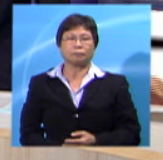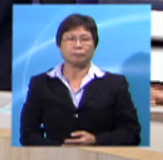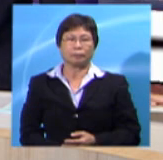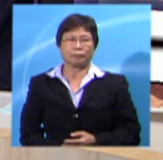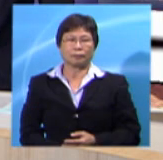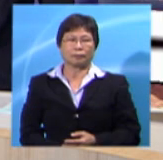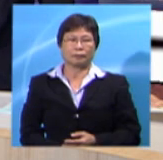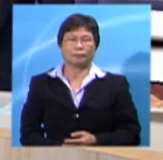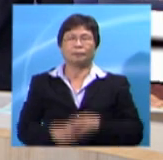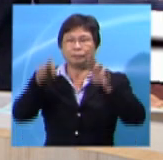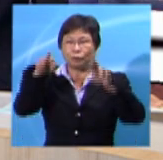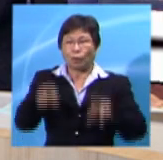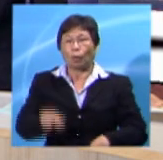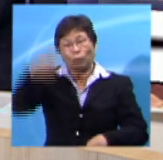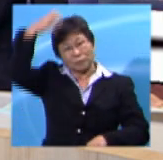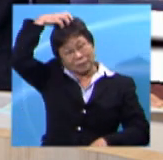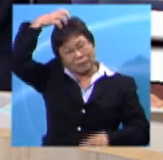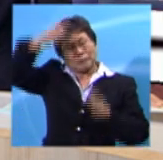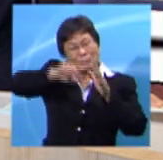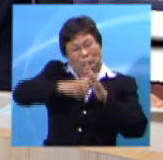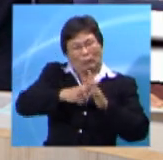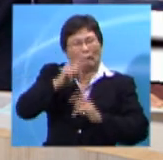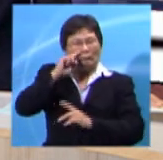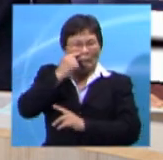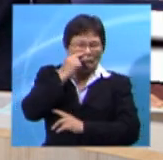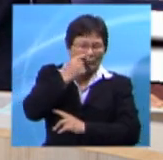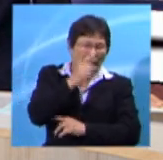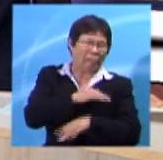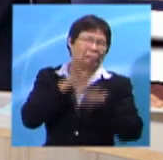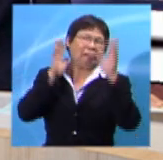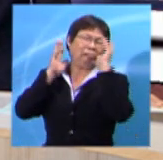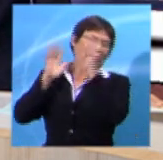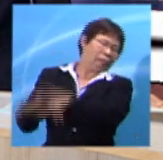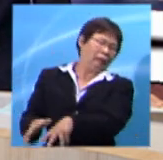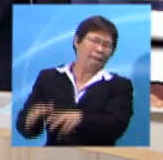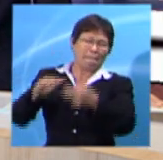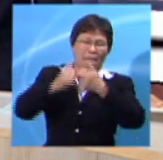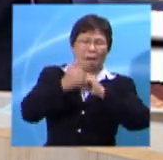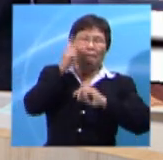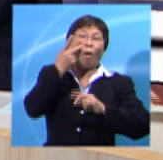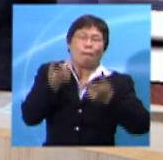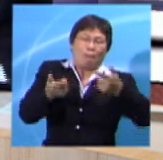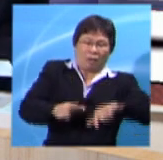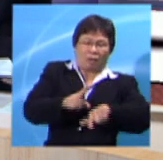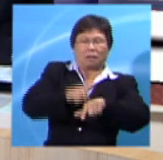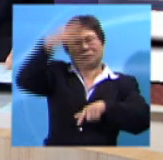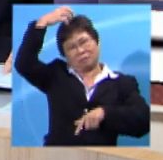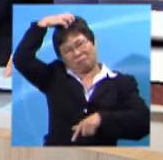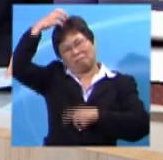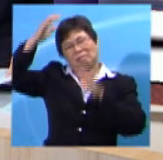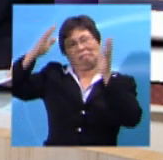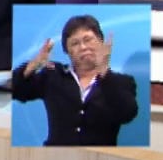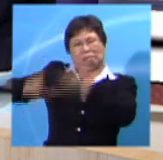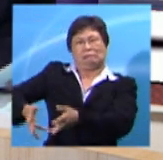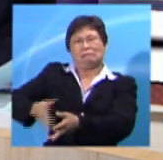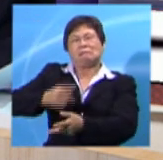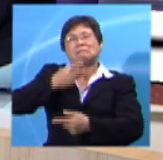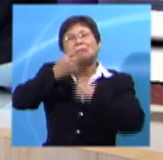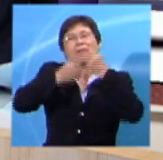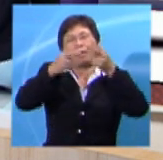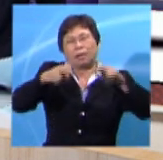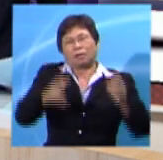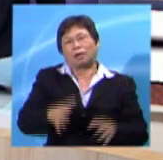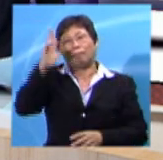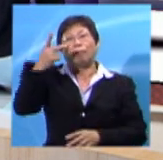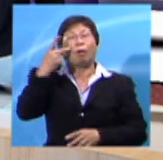Selangor rakyat Selangor mula Bosan dan muak dengan krisis politik yang melanda negeri itu pandangan disuarakan penganalisis